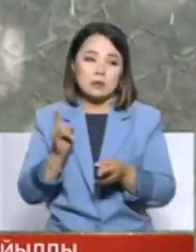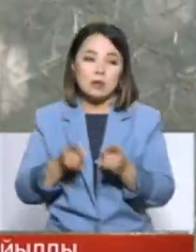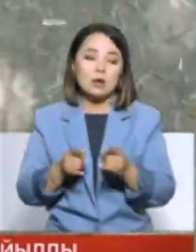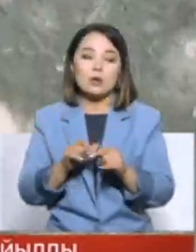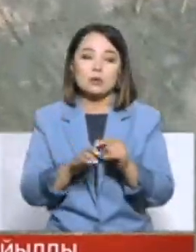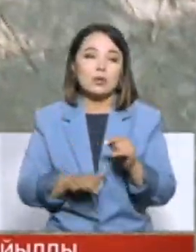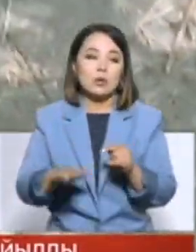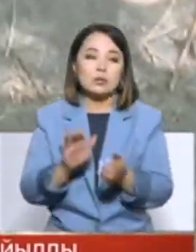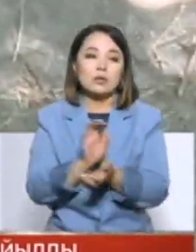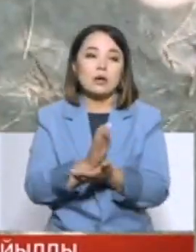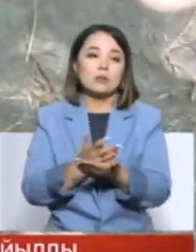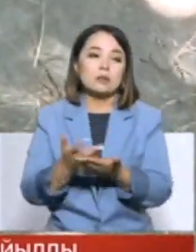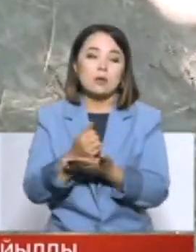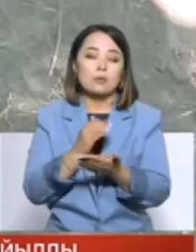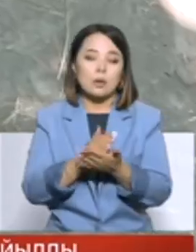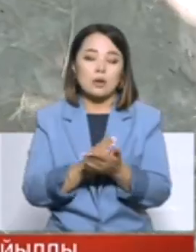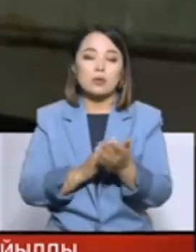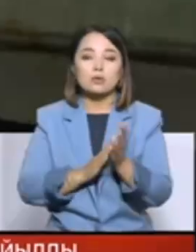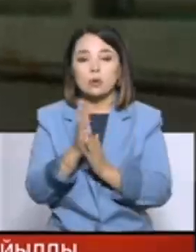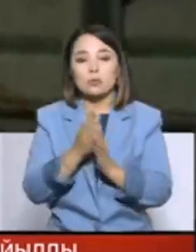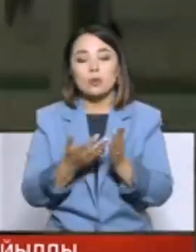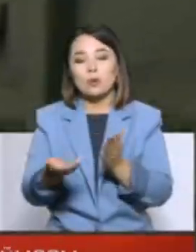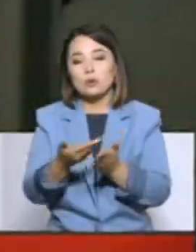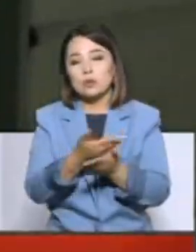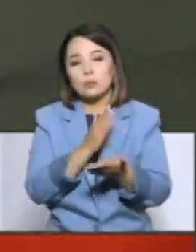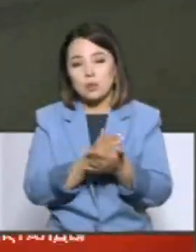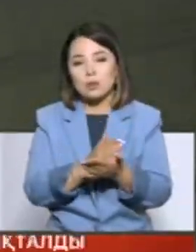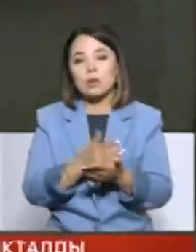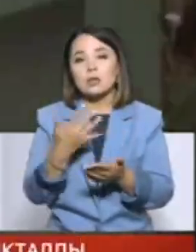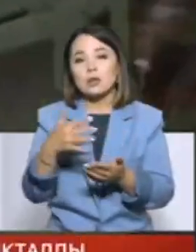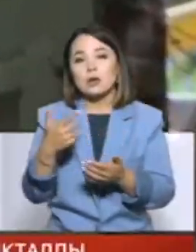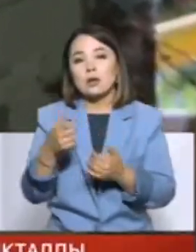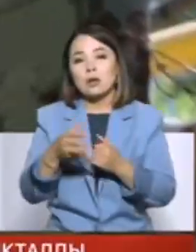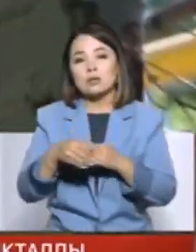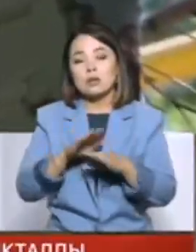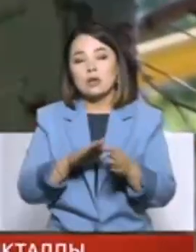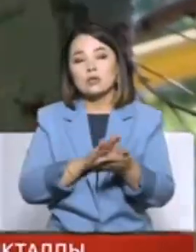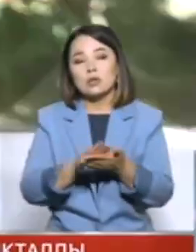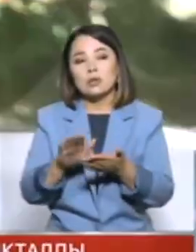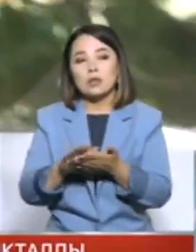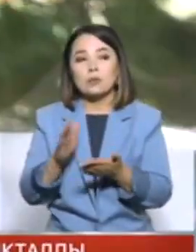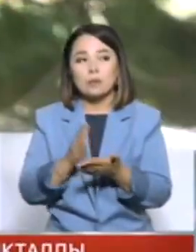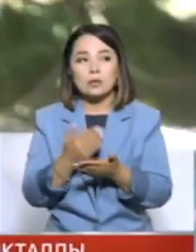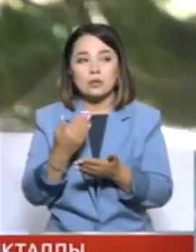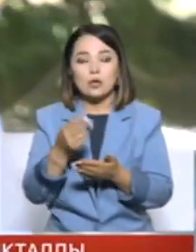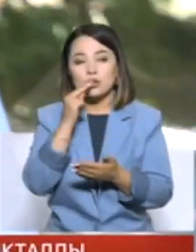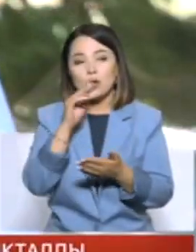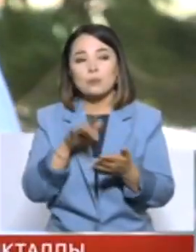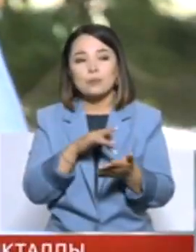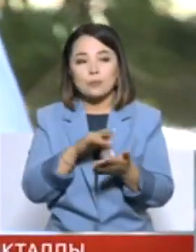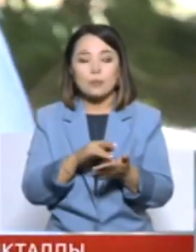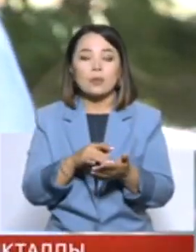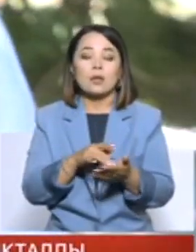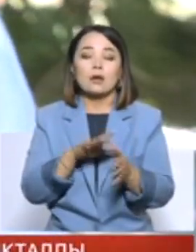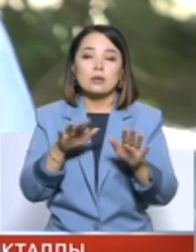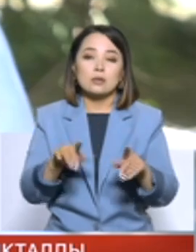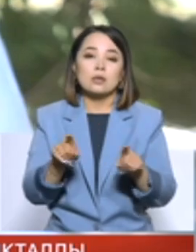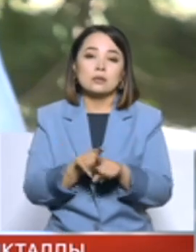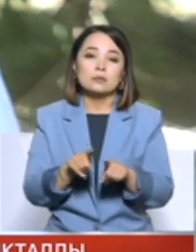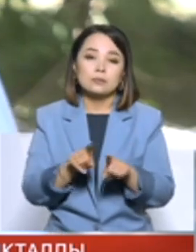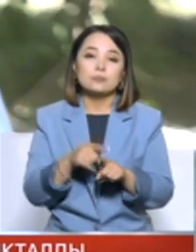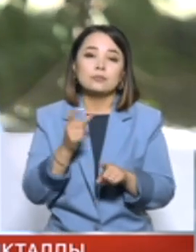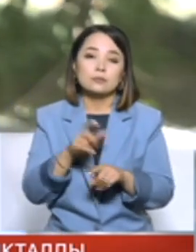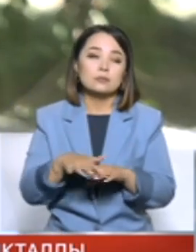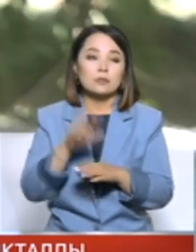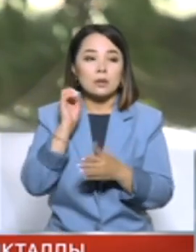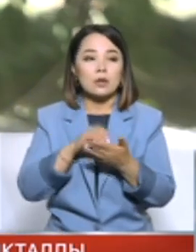жағалауды қоқыстан арылтты, шөбін орды. Жалпы 50 гектардан астам жер тазаланды. Шымкент қаласы енді мегаполис болғалы,